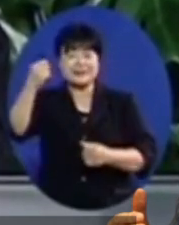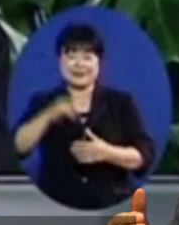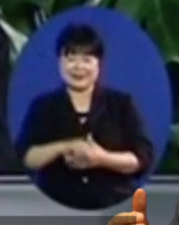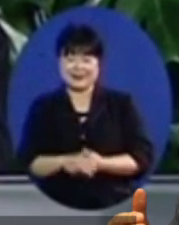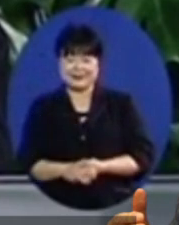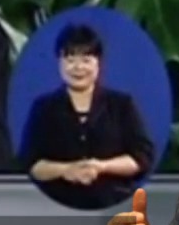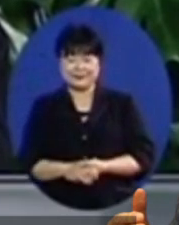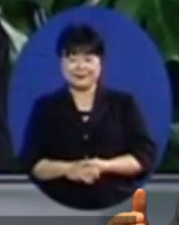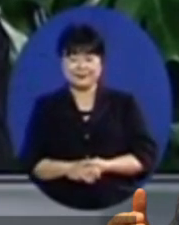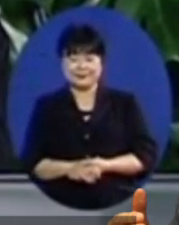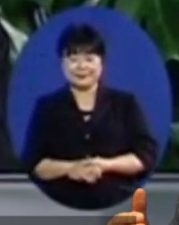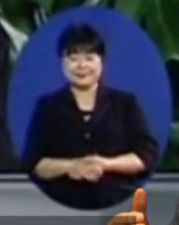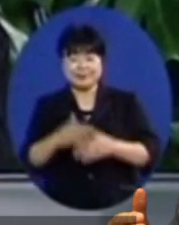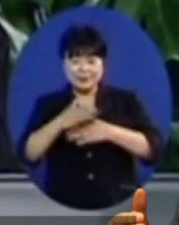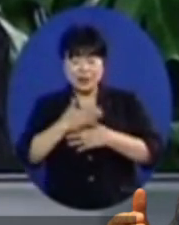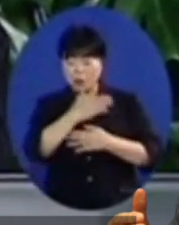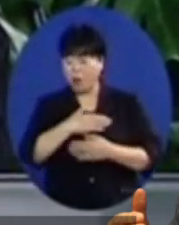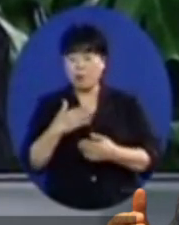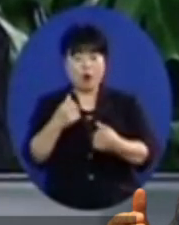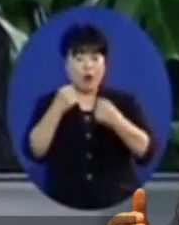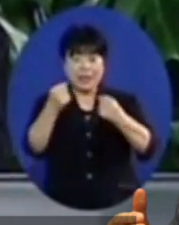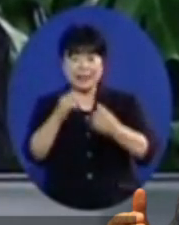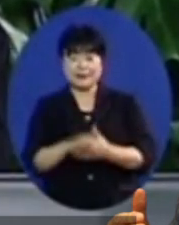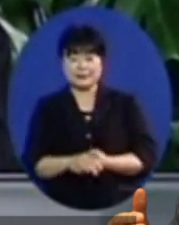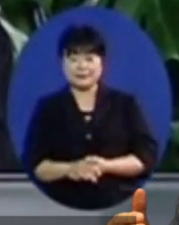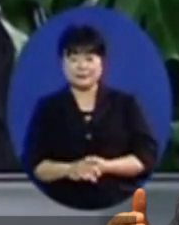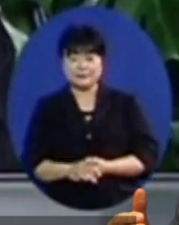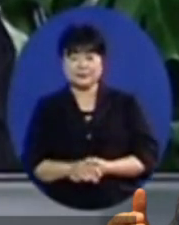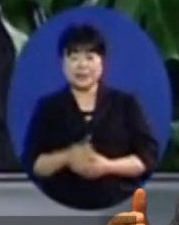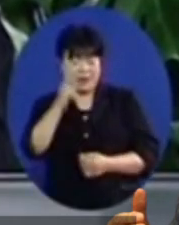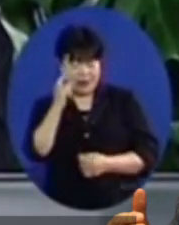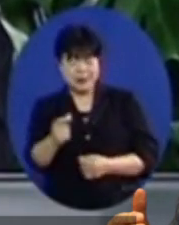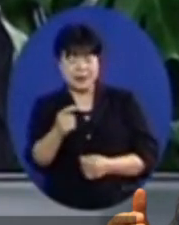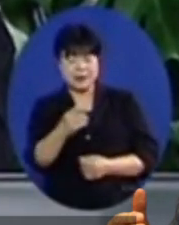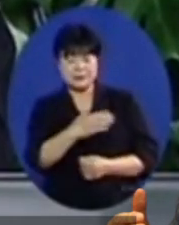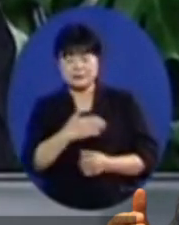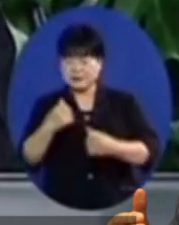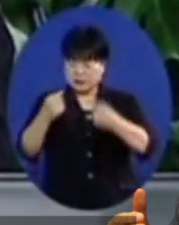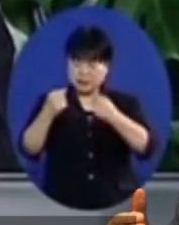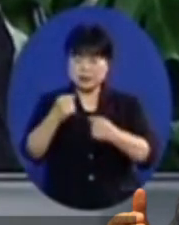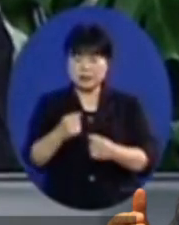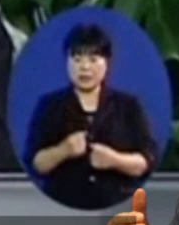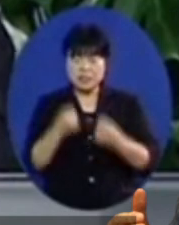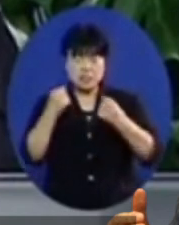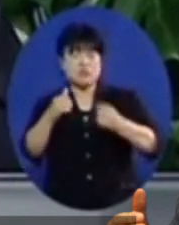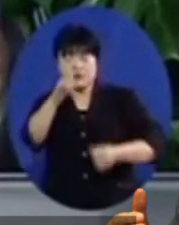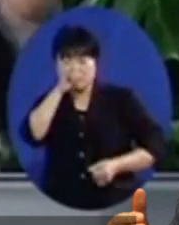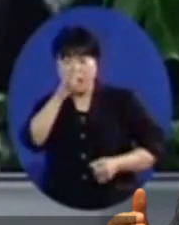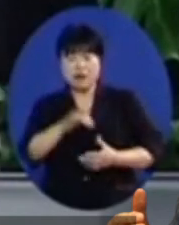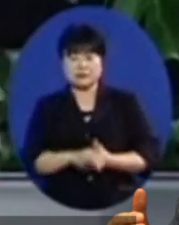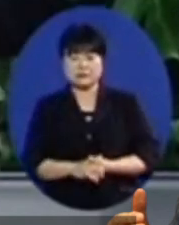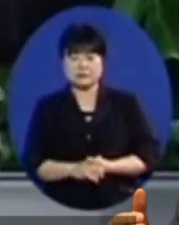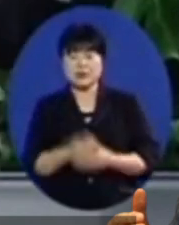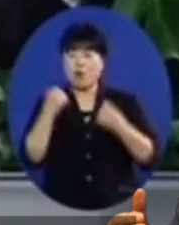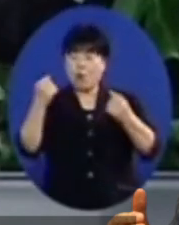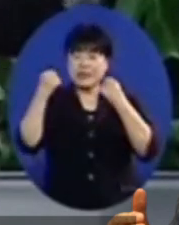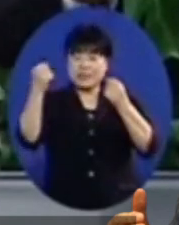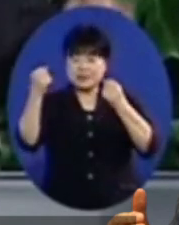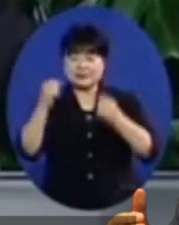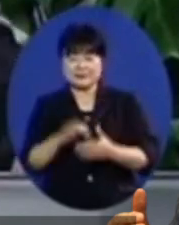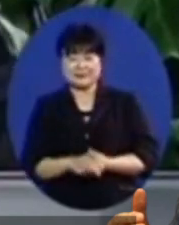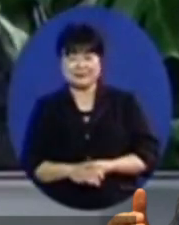것입니다. 나는 건강하다, 나는 튼튼하다, 나는 힘있다, 파이팅!